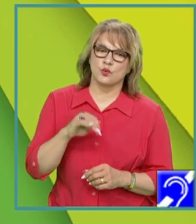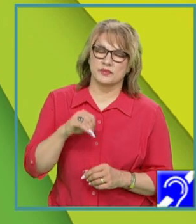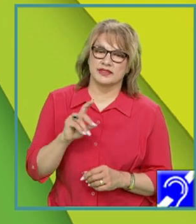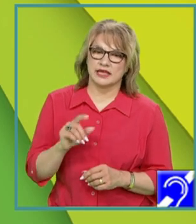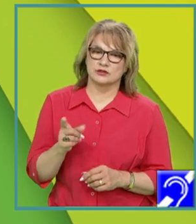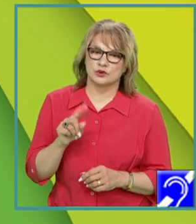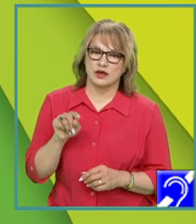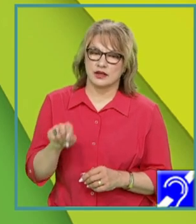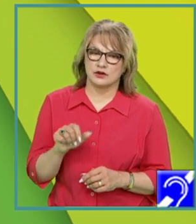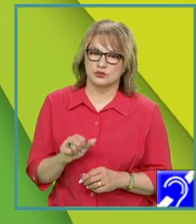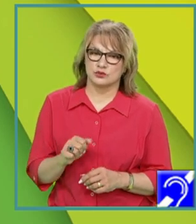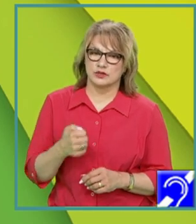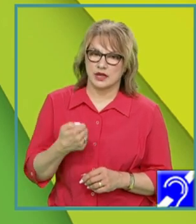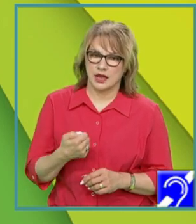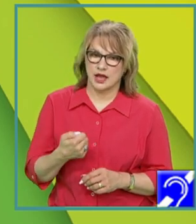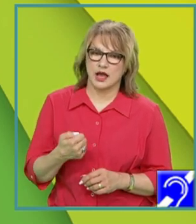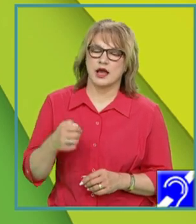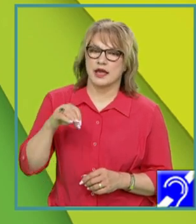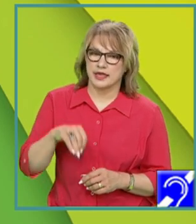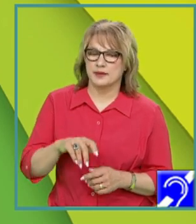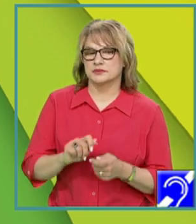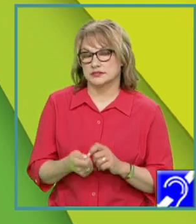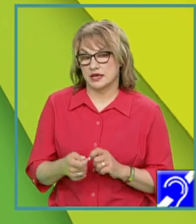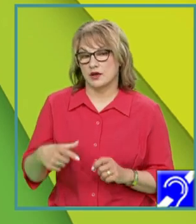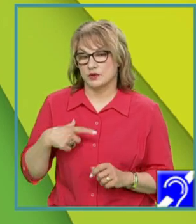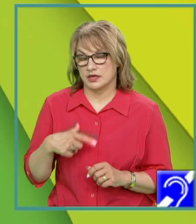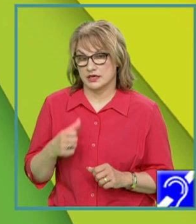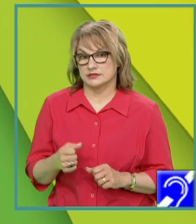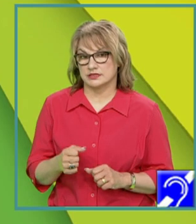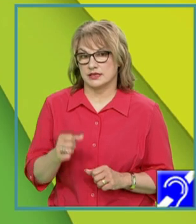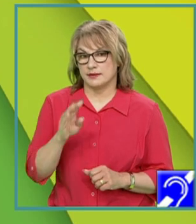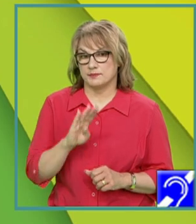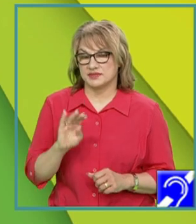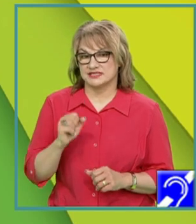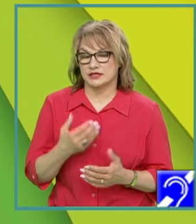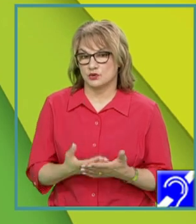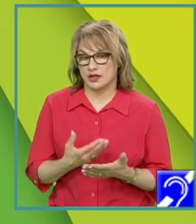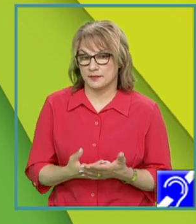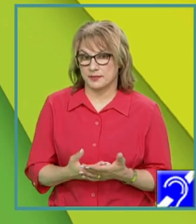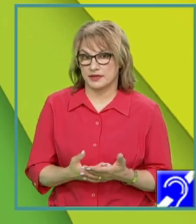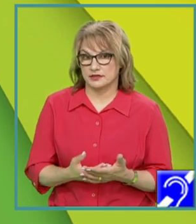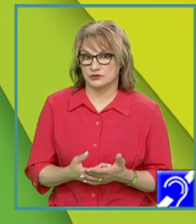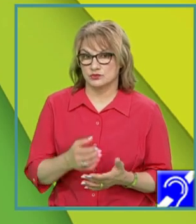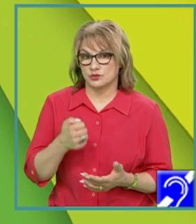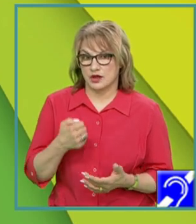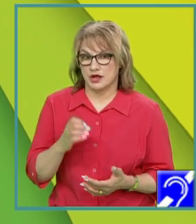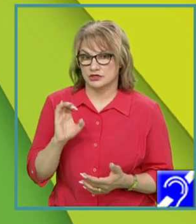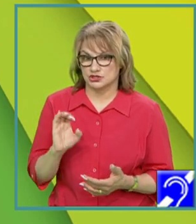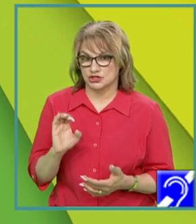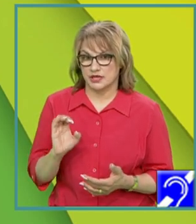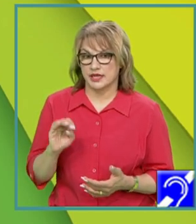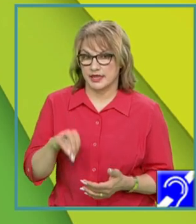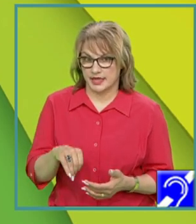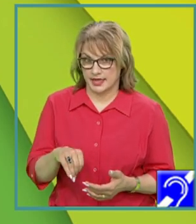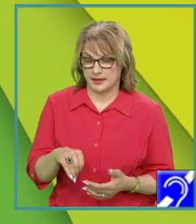lui AE am sau este bisectoare pentru ACM